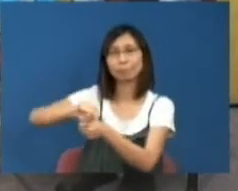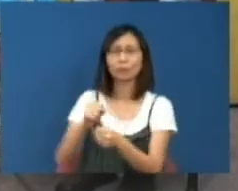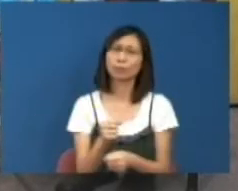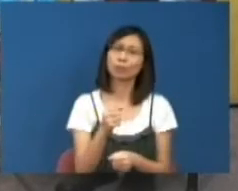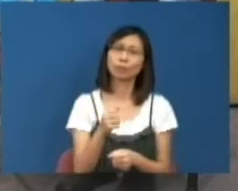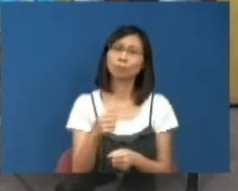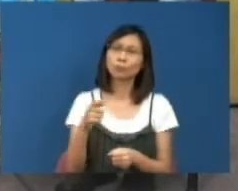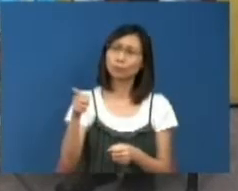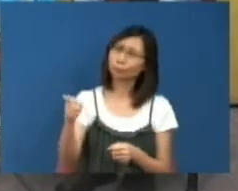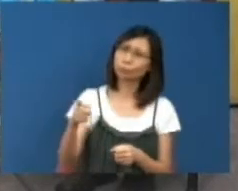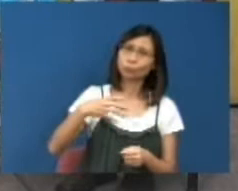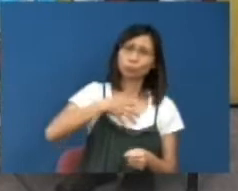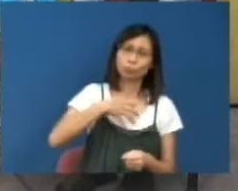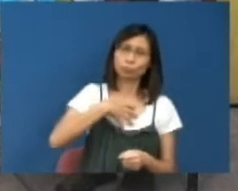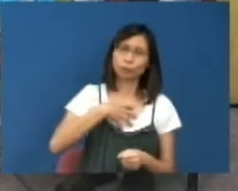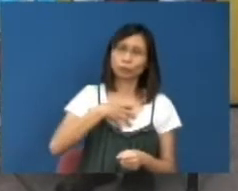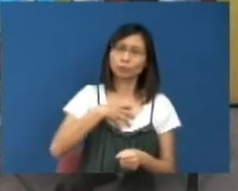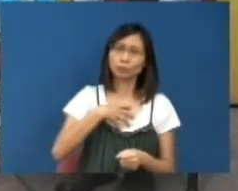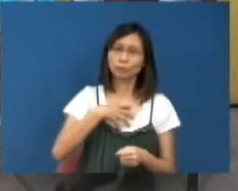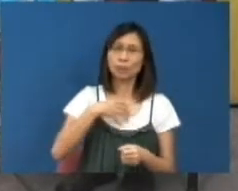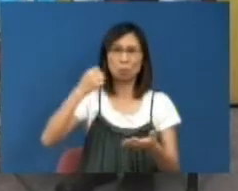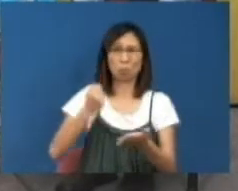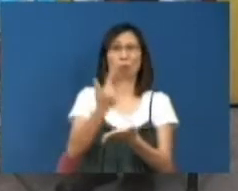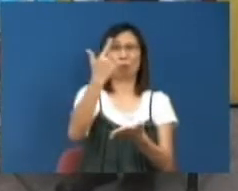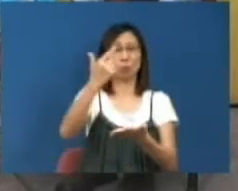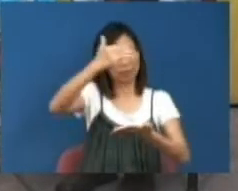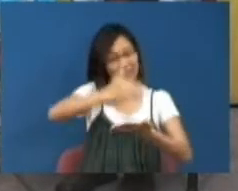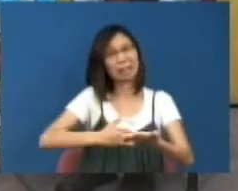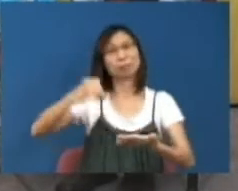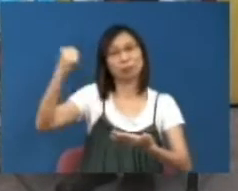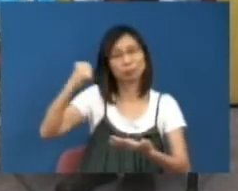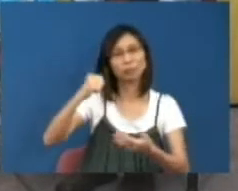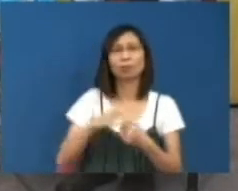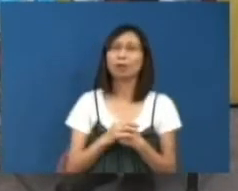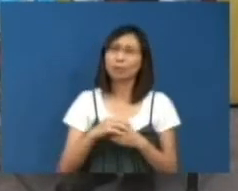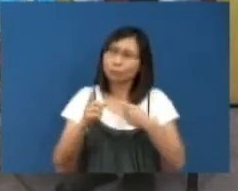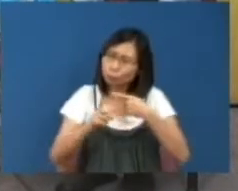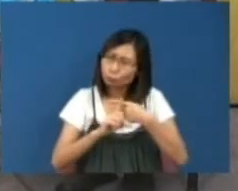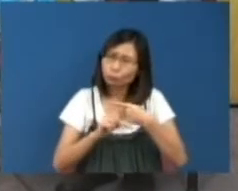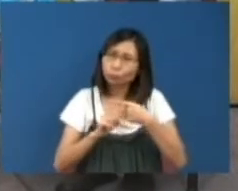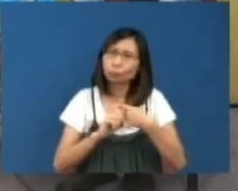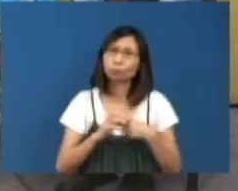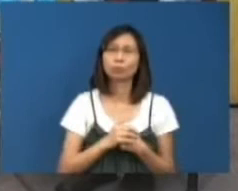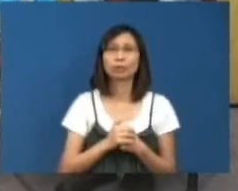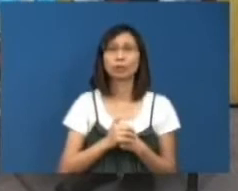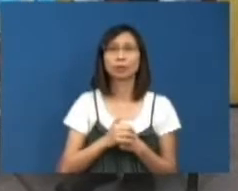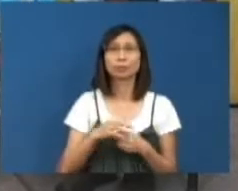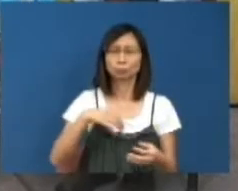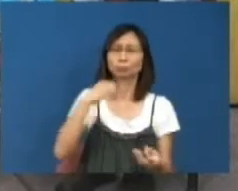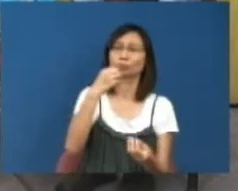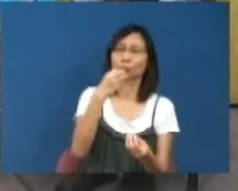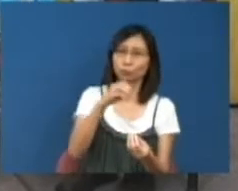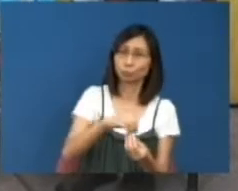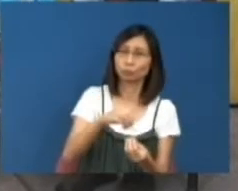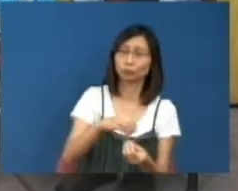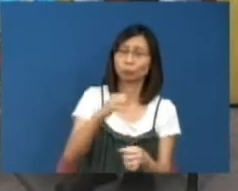用電肉赤嚟減少嗰個咧，咁嘅政策咧就要好小心，好小心去做，就唔好令到啲人覺